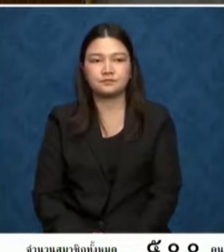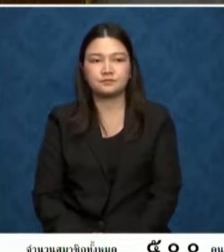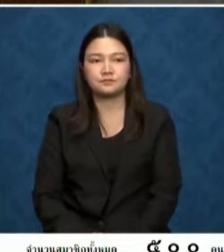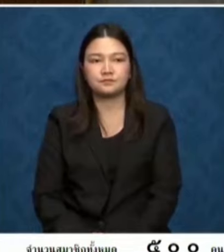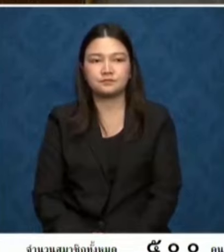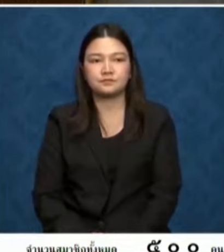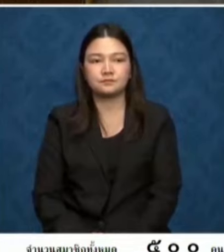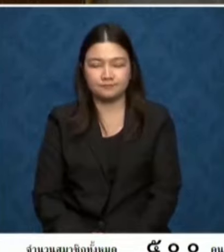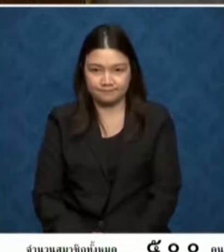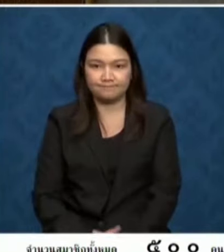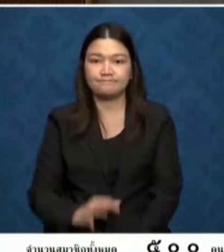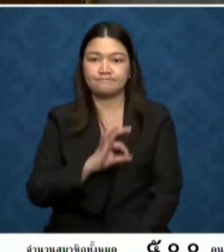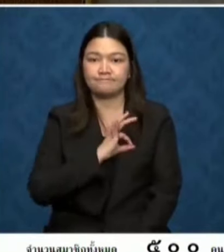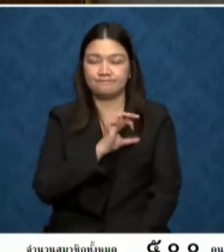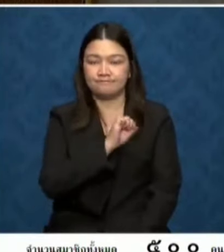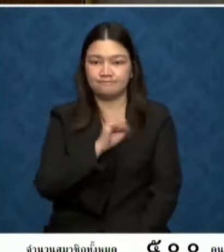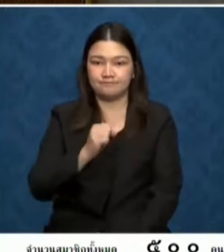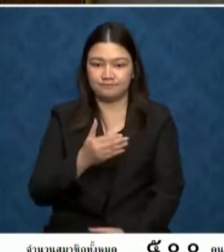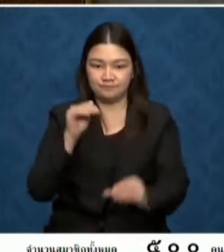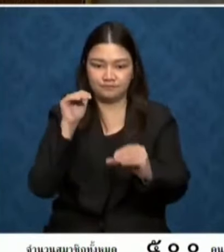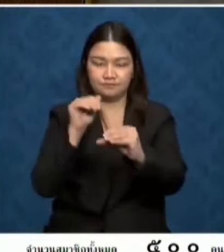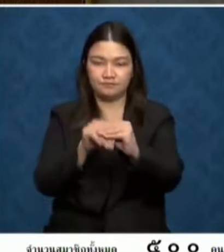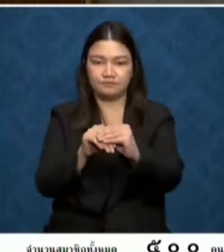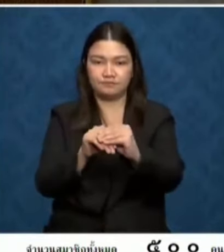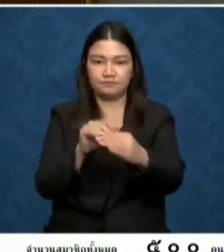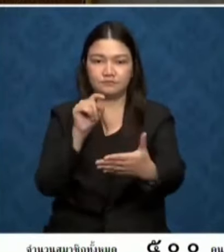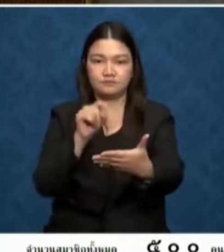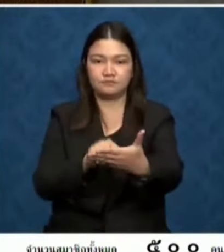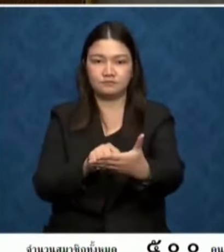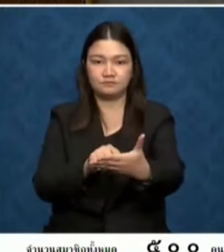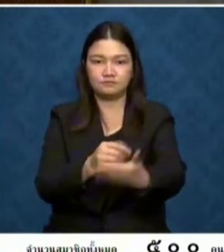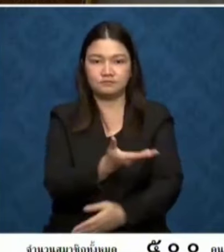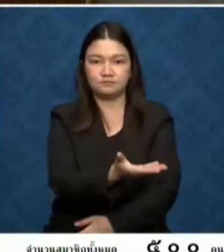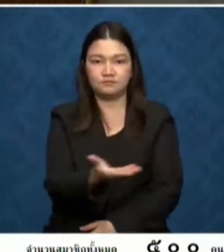เชิญท่านสมาชิกใช้สิทธิ์แสดงตนครับ